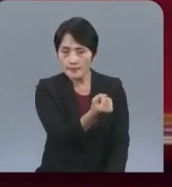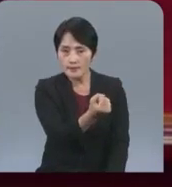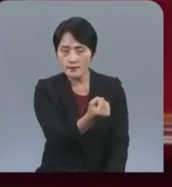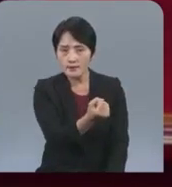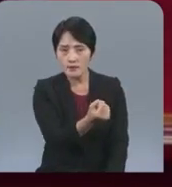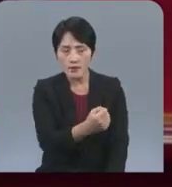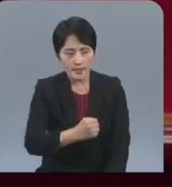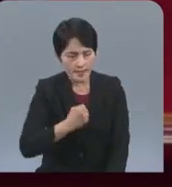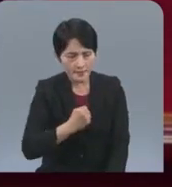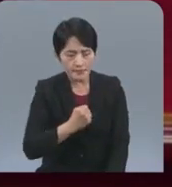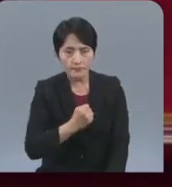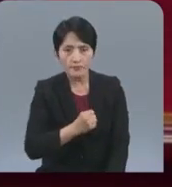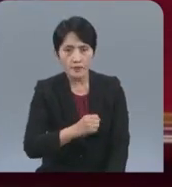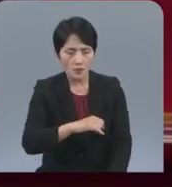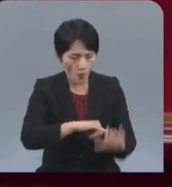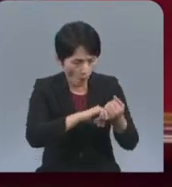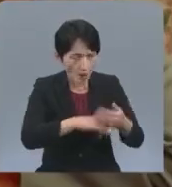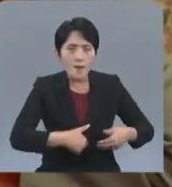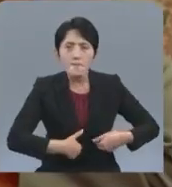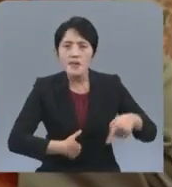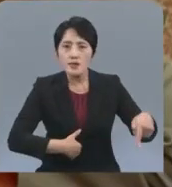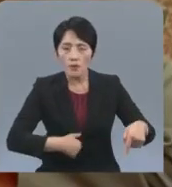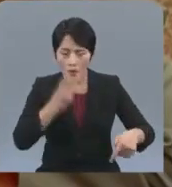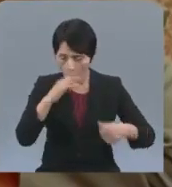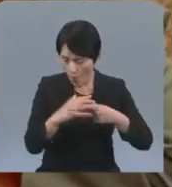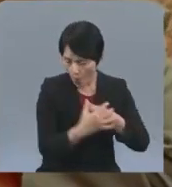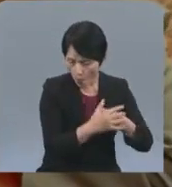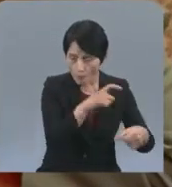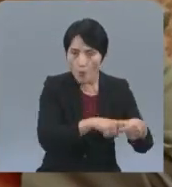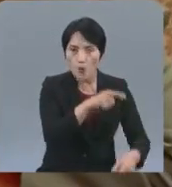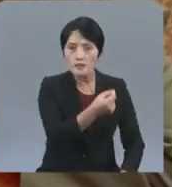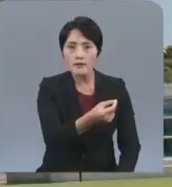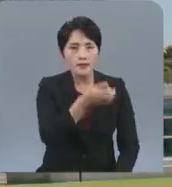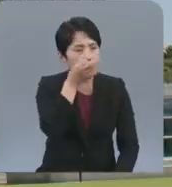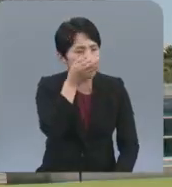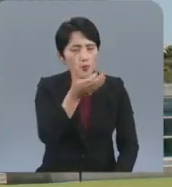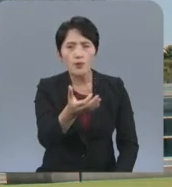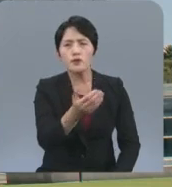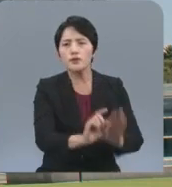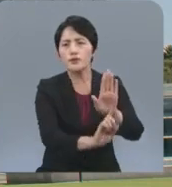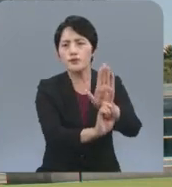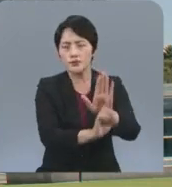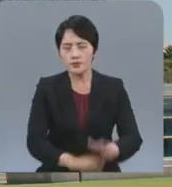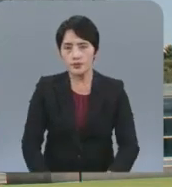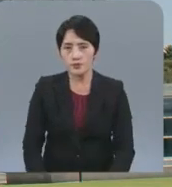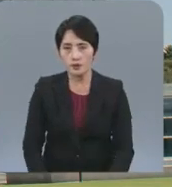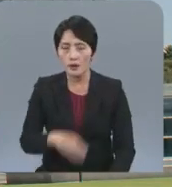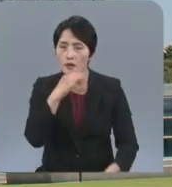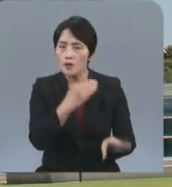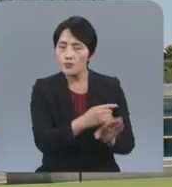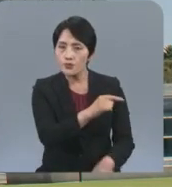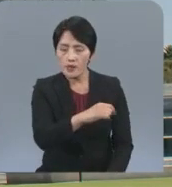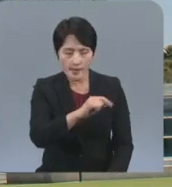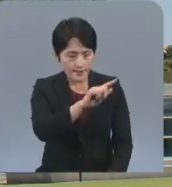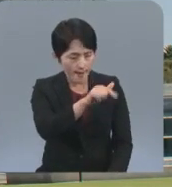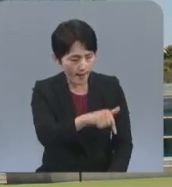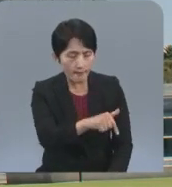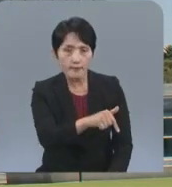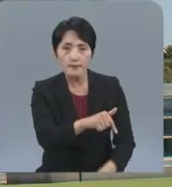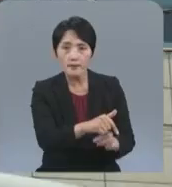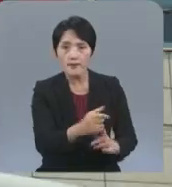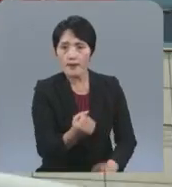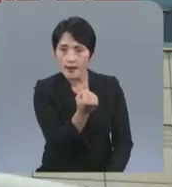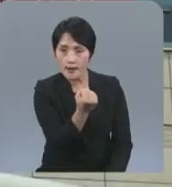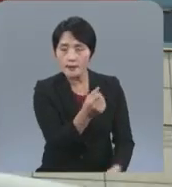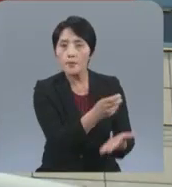опасные агрессивные намерения пытаясь захватить глобальную военную гегемонию такие угрозы вынуждают Пхеньян решительно